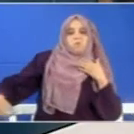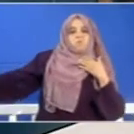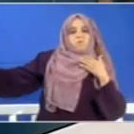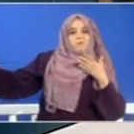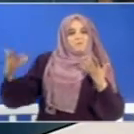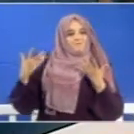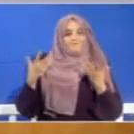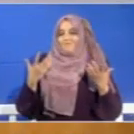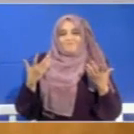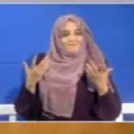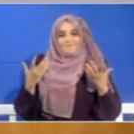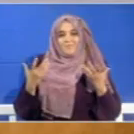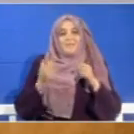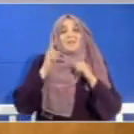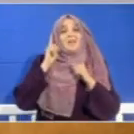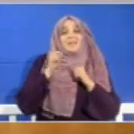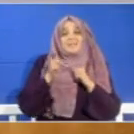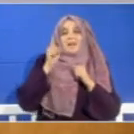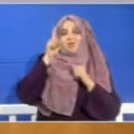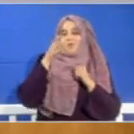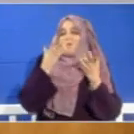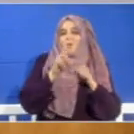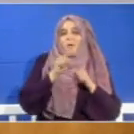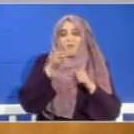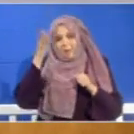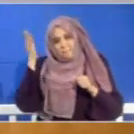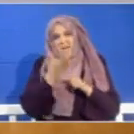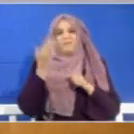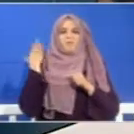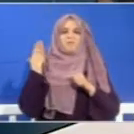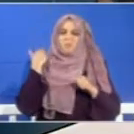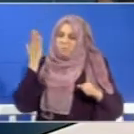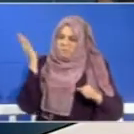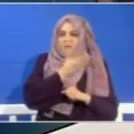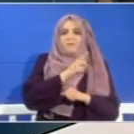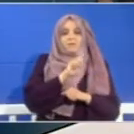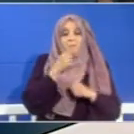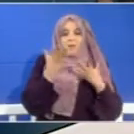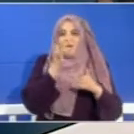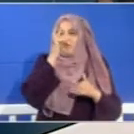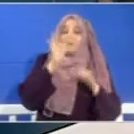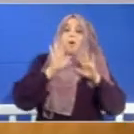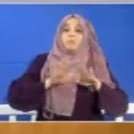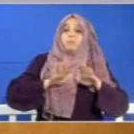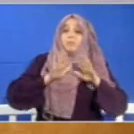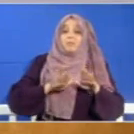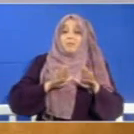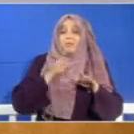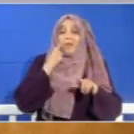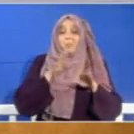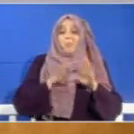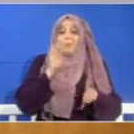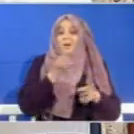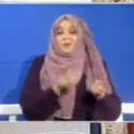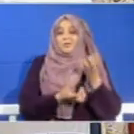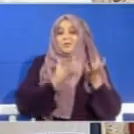كذا. هذا الذي يريد الله أن يكسر ظهره وأن يكسر كبرياءه، وتوعده بجهنم. هل عيب